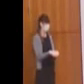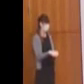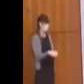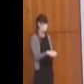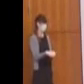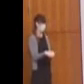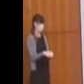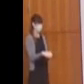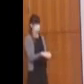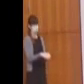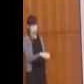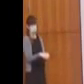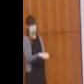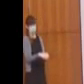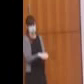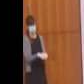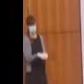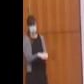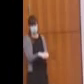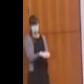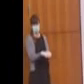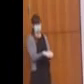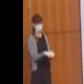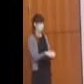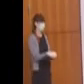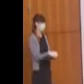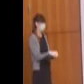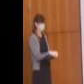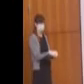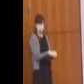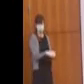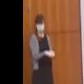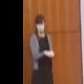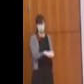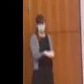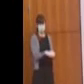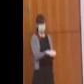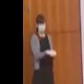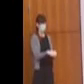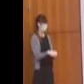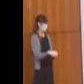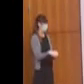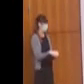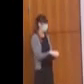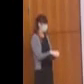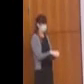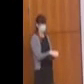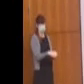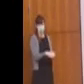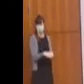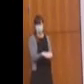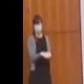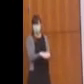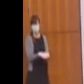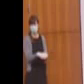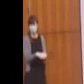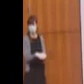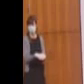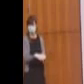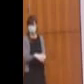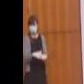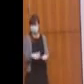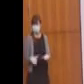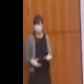poziva, ja molim ljude sa televizije da odmah objave brojeve telefona, ti ljudi vredno